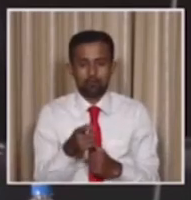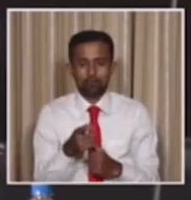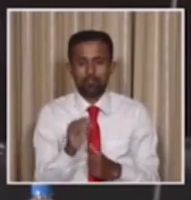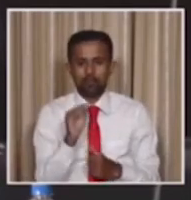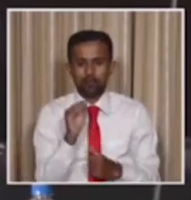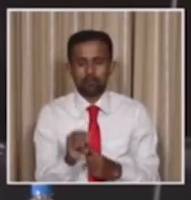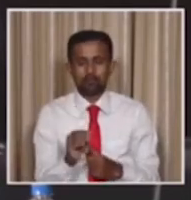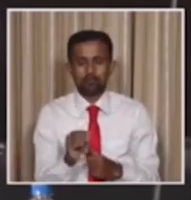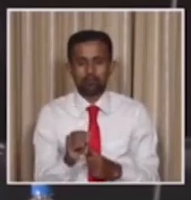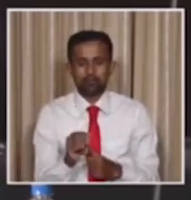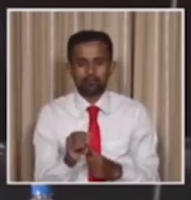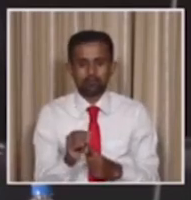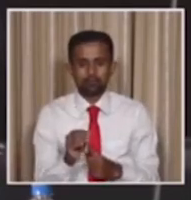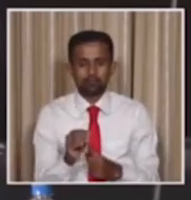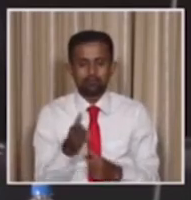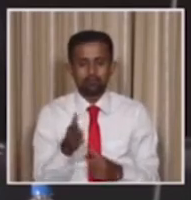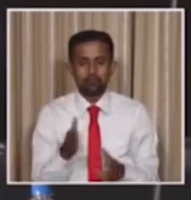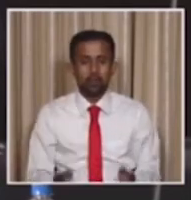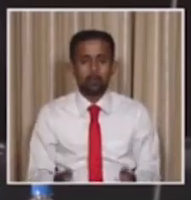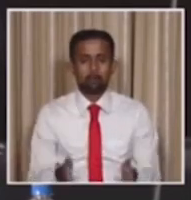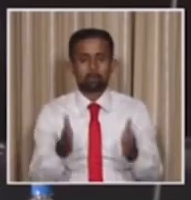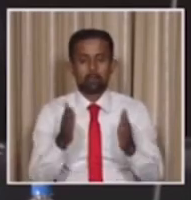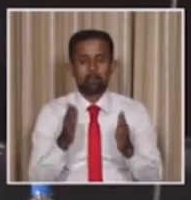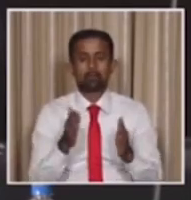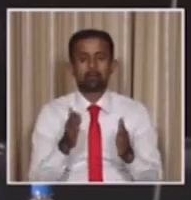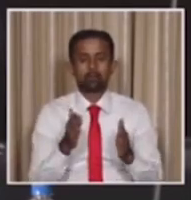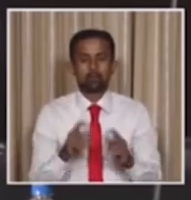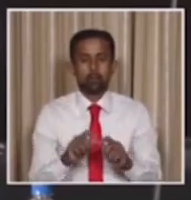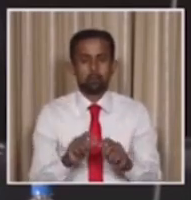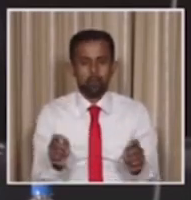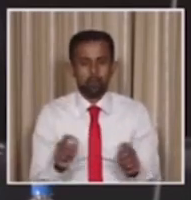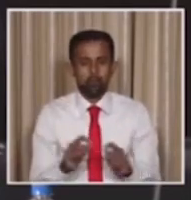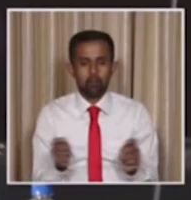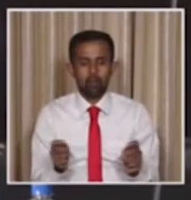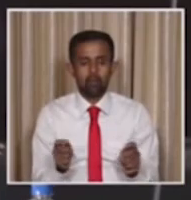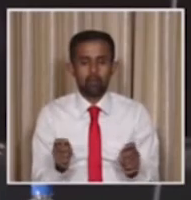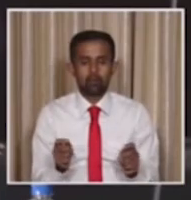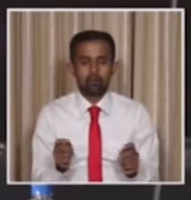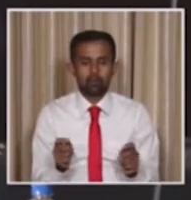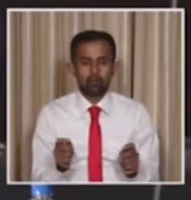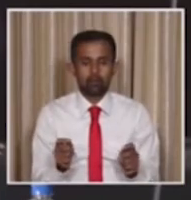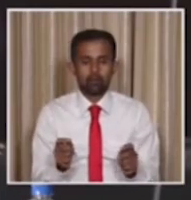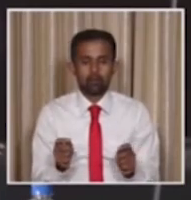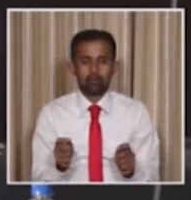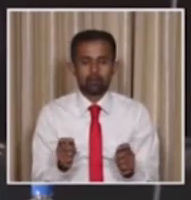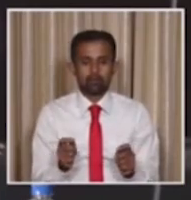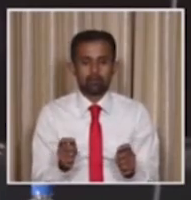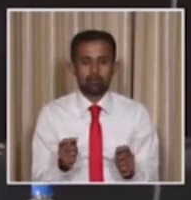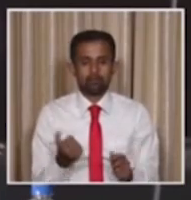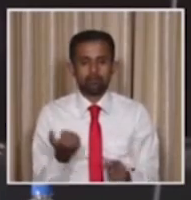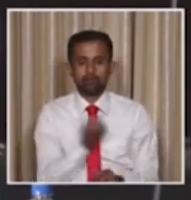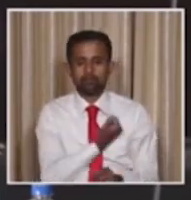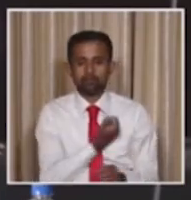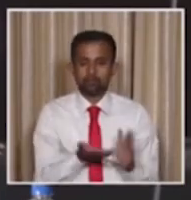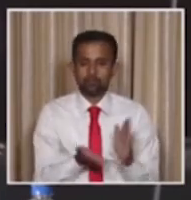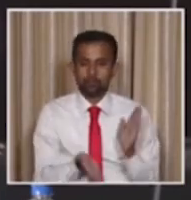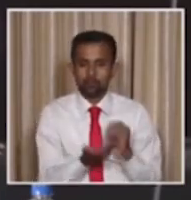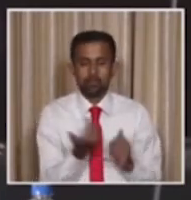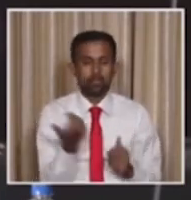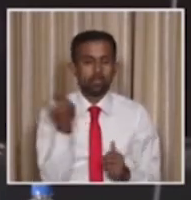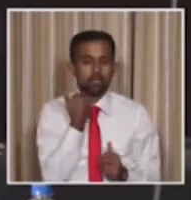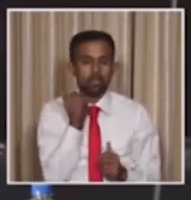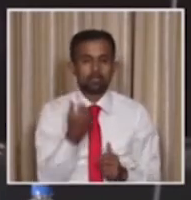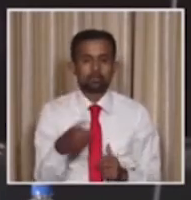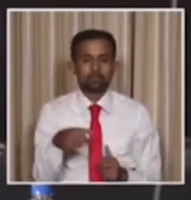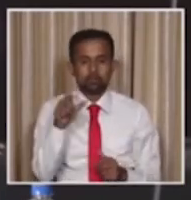மோசமாக இருக்கின்ற காரணத்தினால் ஆஸ்பத்திரிக்கு வர முடியாது, பாடசாலை பிள்ளைகள் இன்று பாடசாலைக்கு போக முடியாத ஒரு சூழ்நிலை அல்லது அவர்கள் மிக கஷ்டப்படுகின்ற